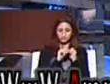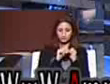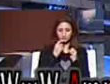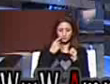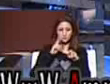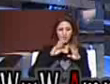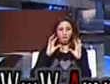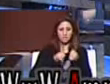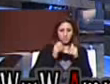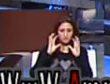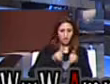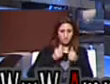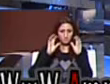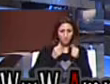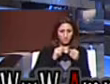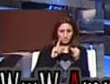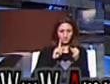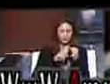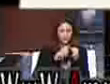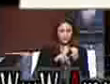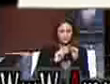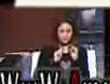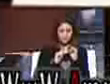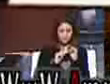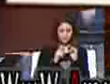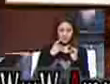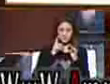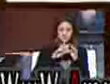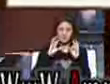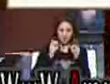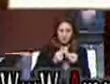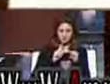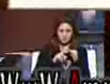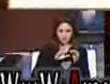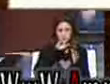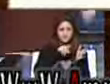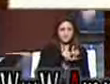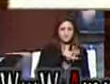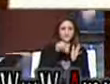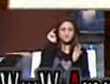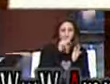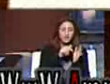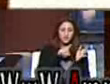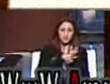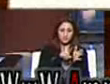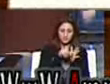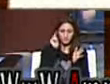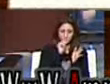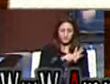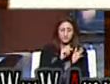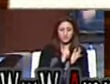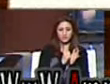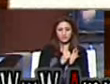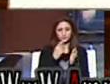الخاطفين. النقطه الثالثه اهل الخاطفين. النقطة الرابعة في بعض المحرضين على الخطوة اللي داخلين في سمسرة في